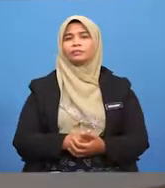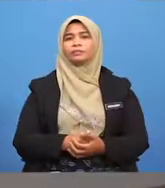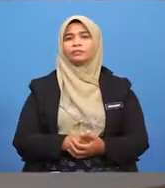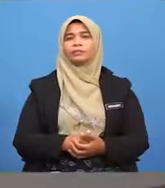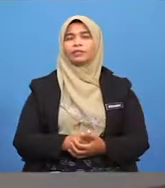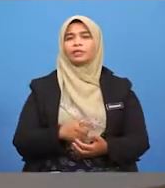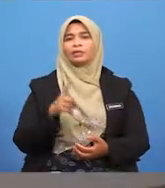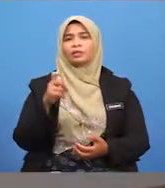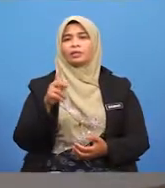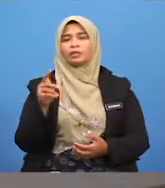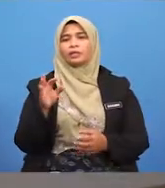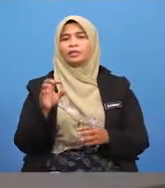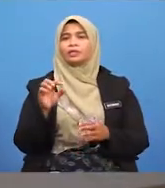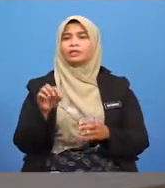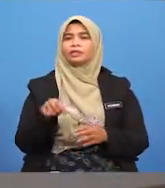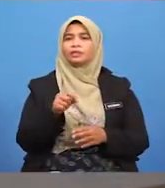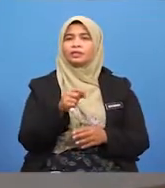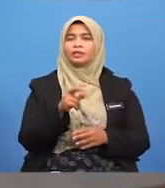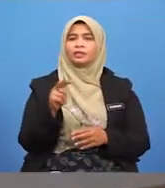matikan jahitan